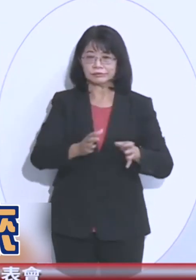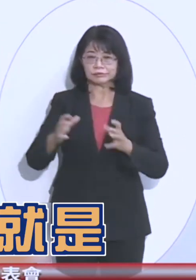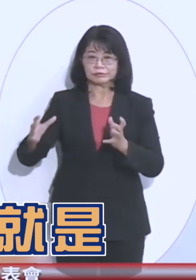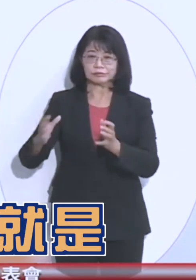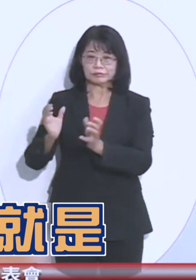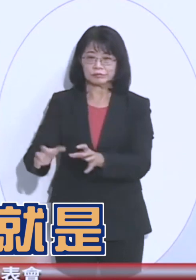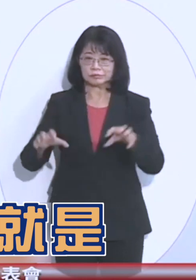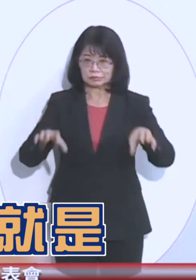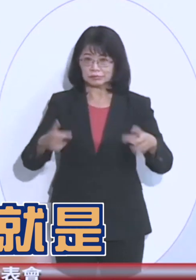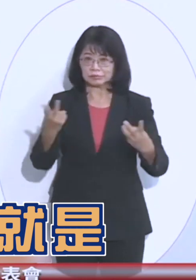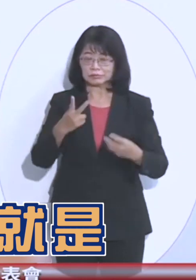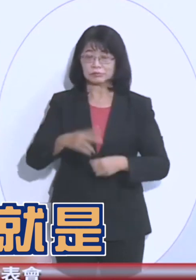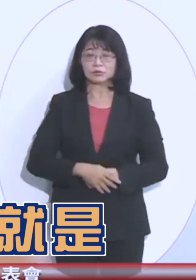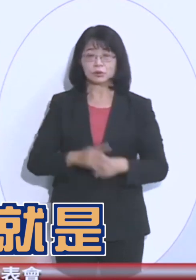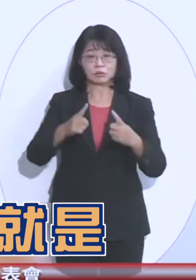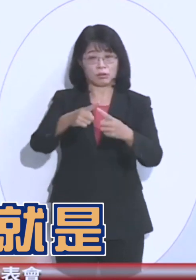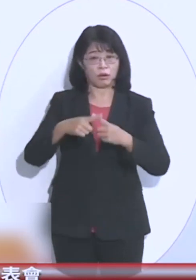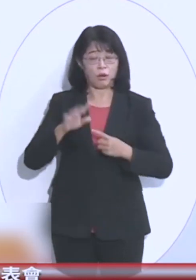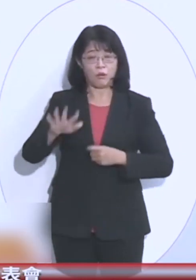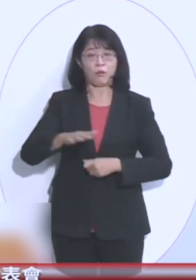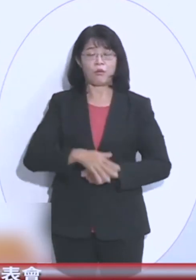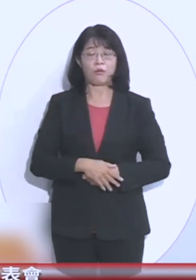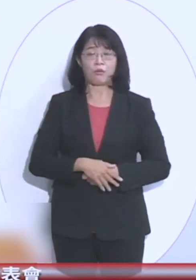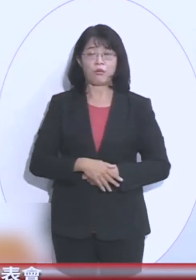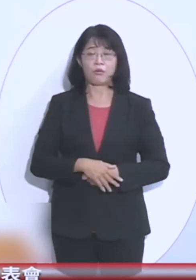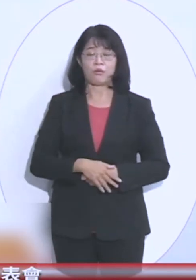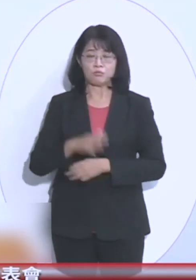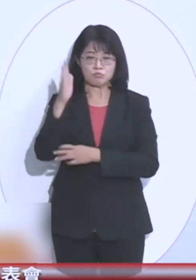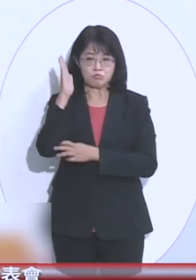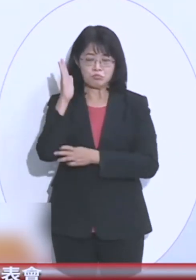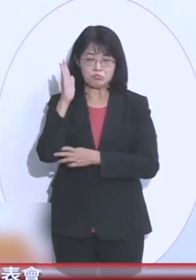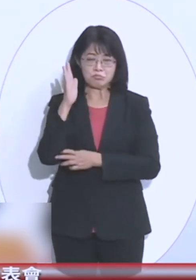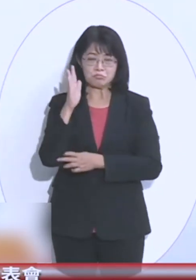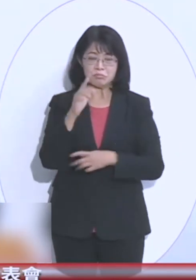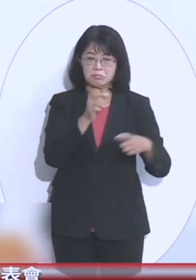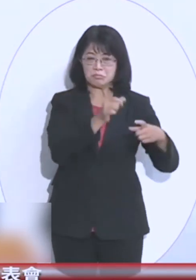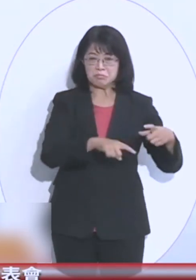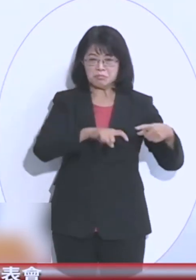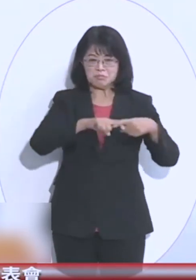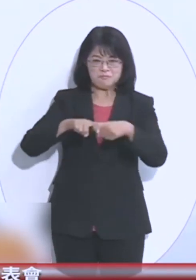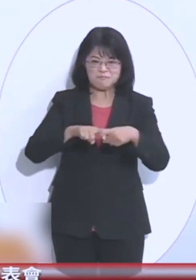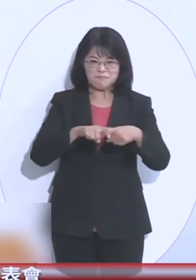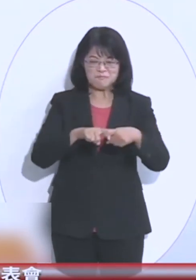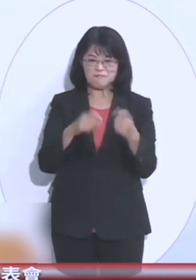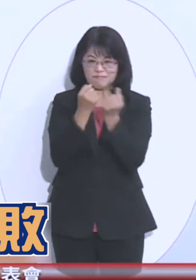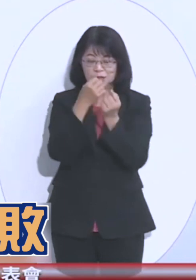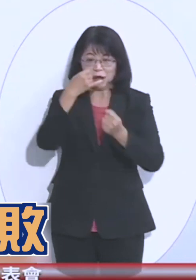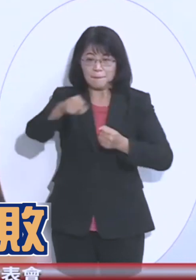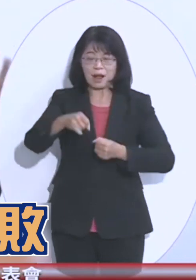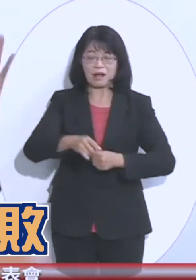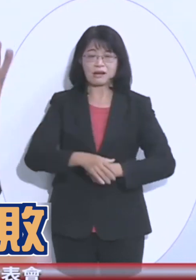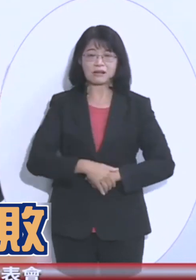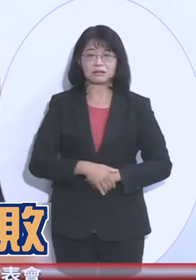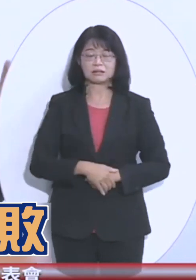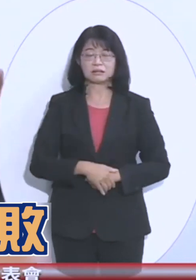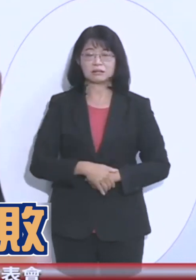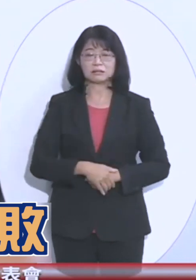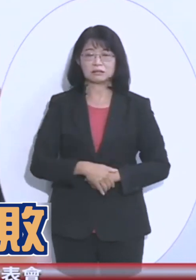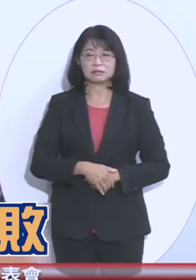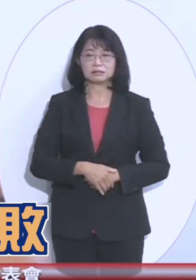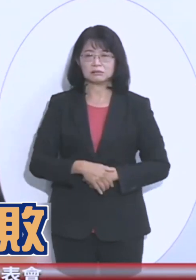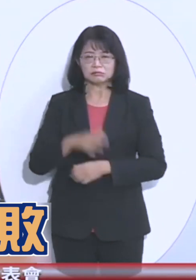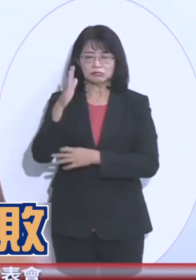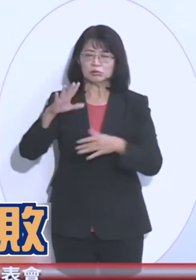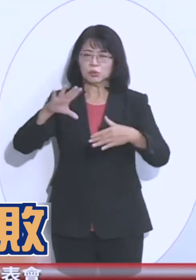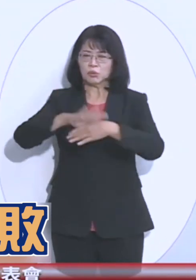有来，这最重要的精神就是官商勾结、官商败害， 这个官方的文